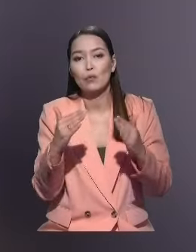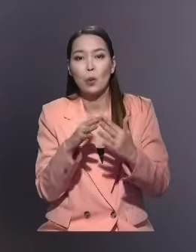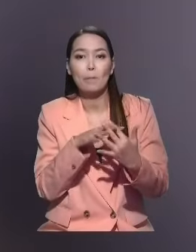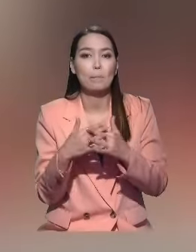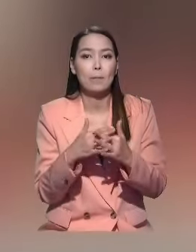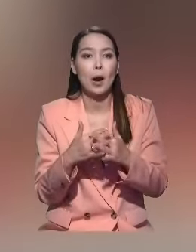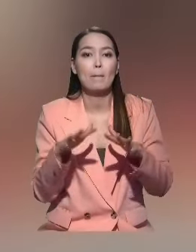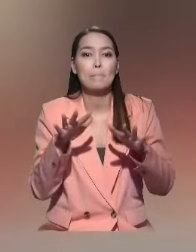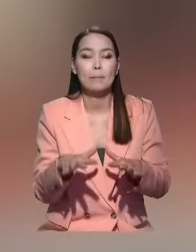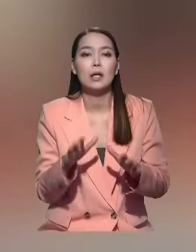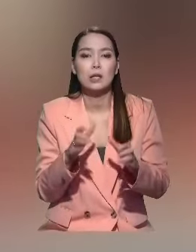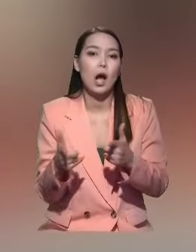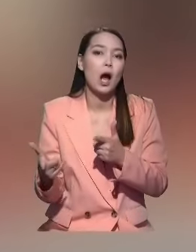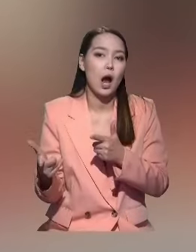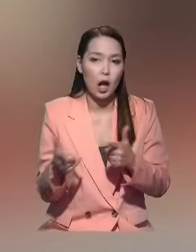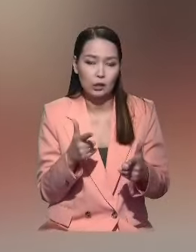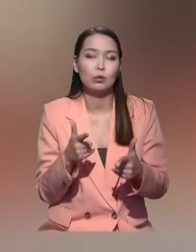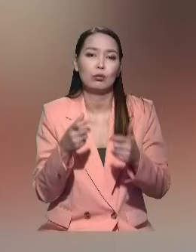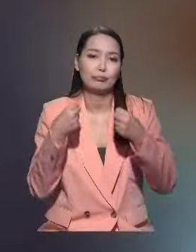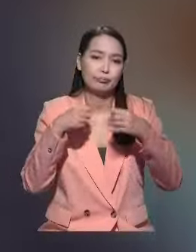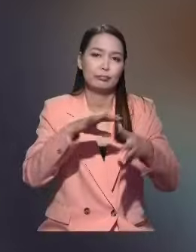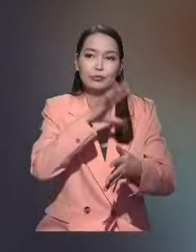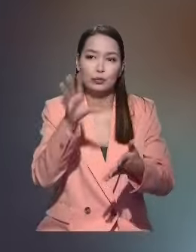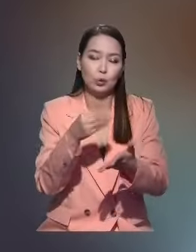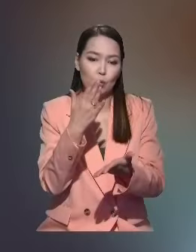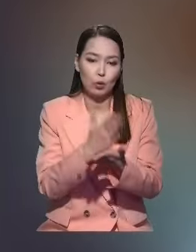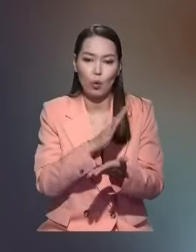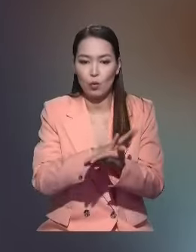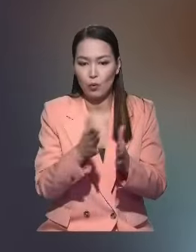посёлке место с готовой инфраструктурой уже есть выделены здесь поэтому